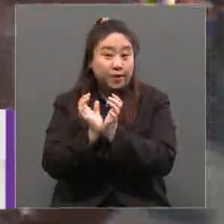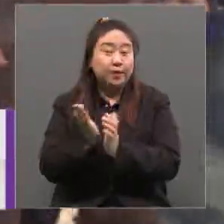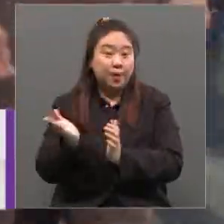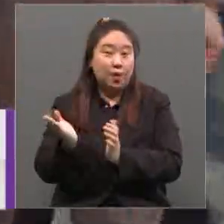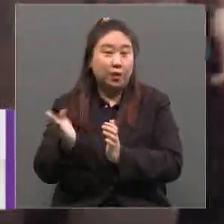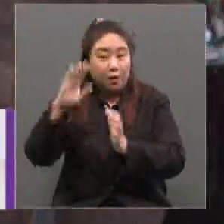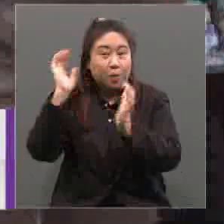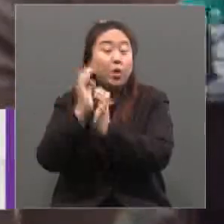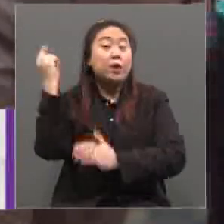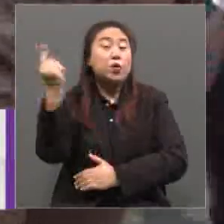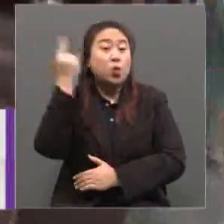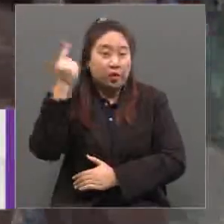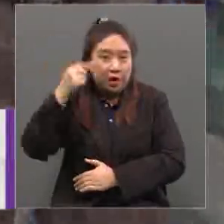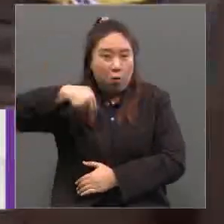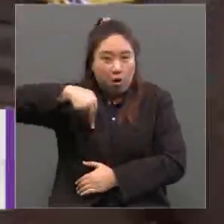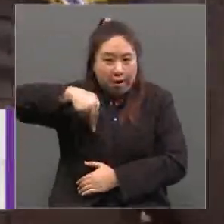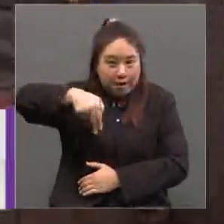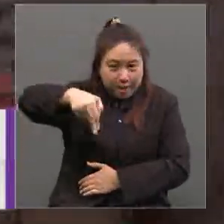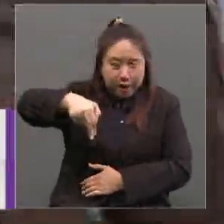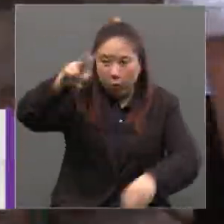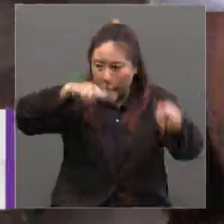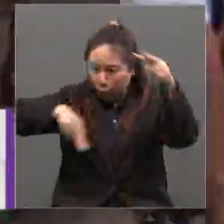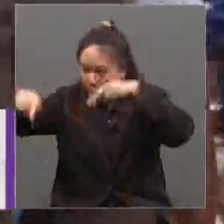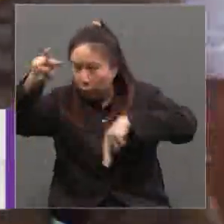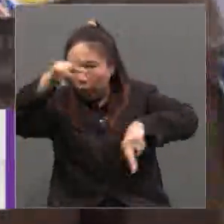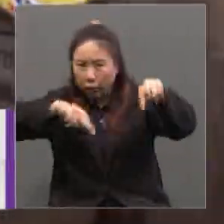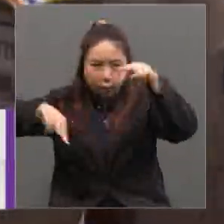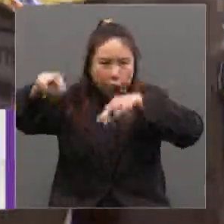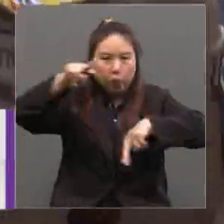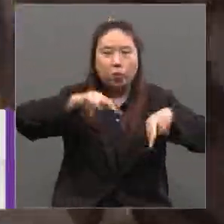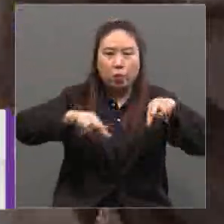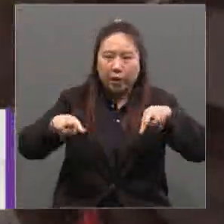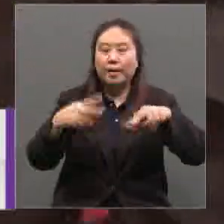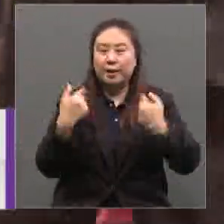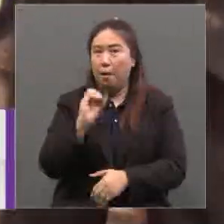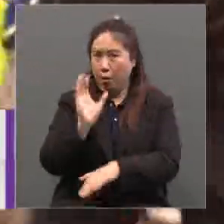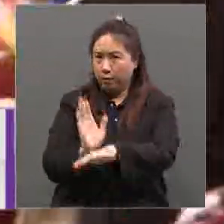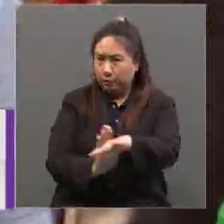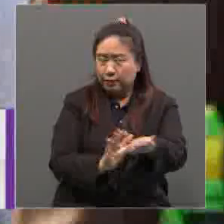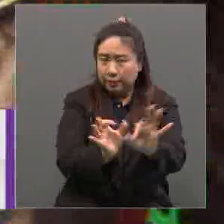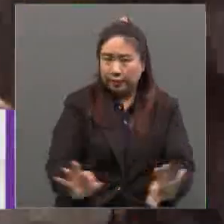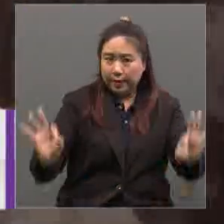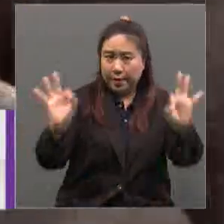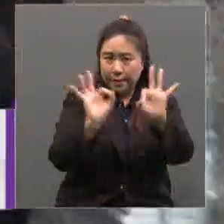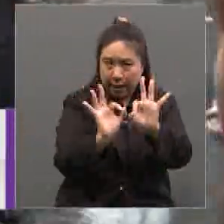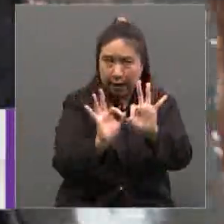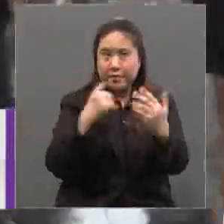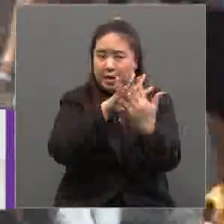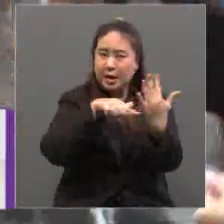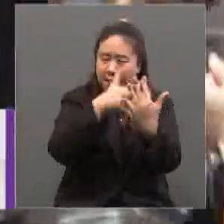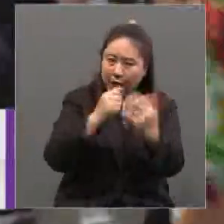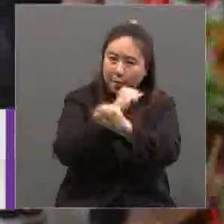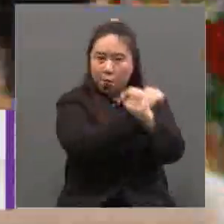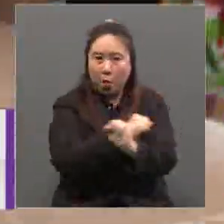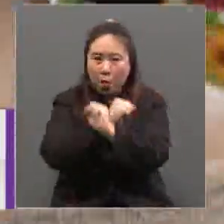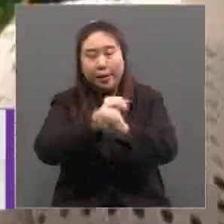ำรวจท่องเที่ยวนะคะก็เดินตรวจตราความปลอดภัยตลอดถนนข้าวสารและได้เน้นย้ำถึงความปลอดภัยแผนเผชิญเหตุรวมไปถึง